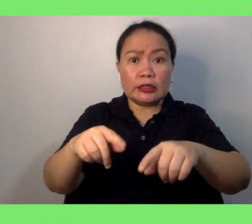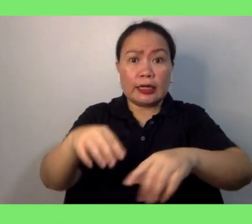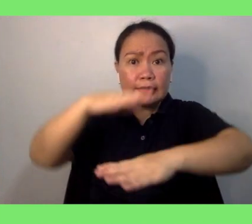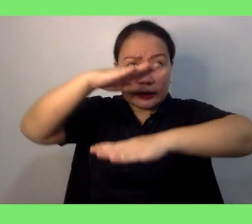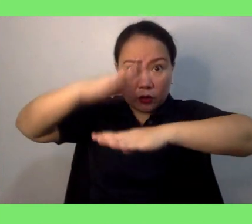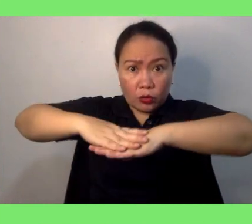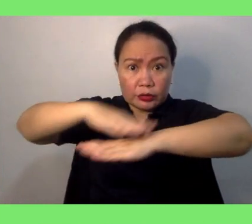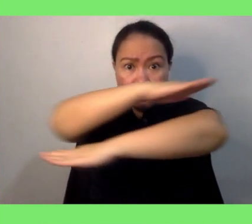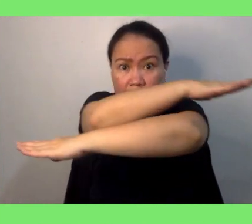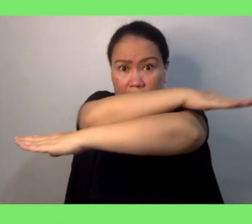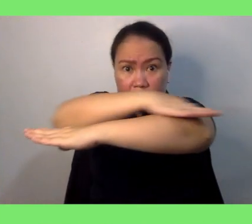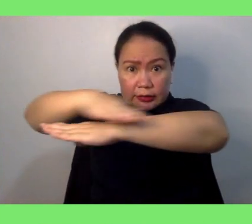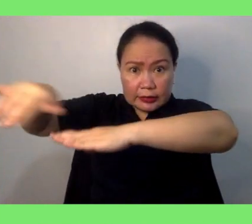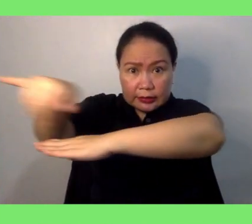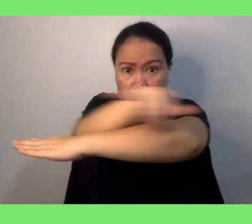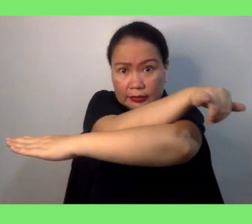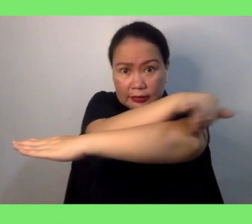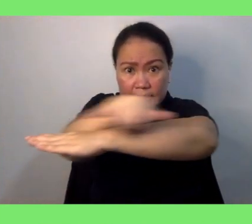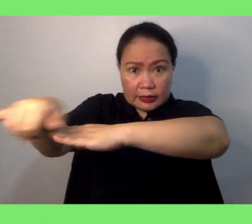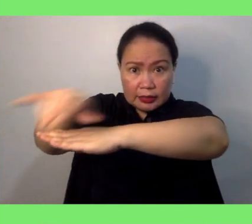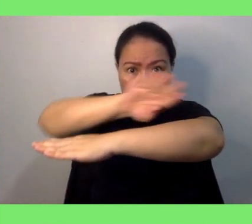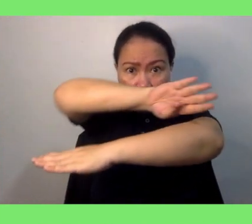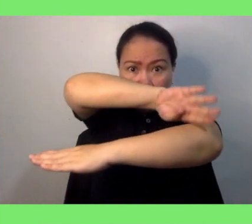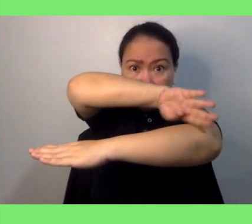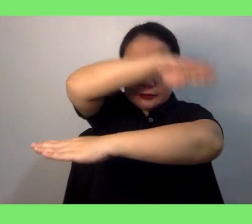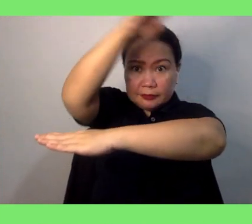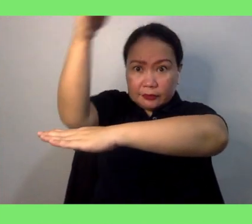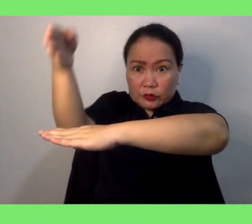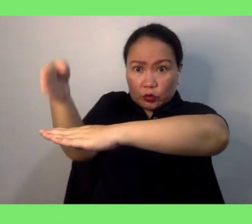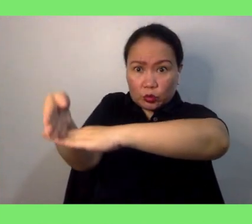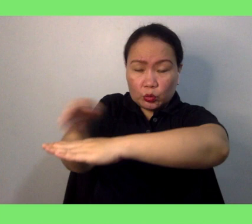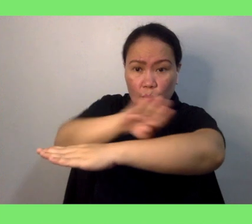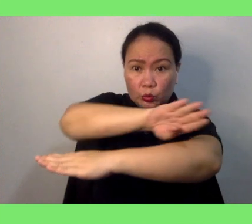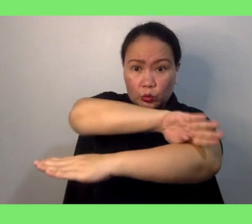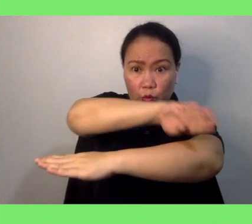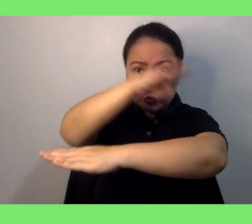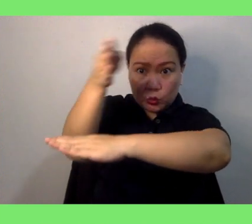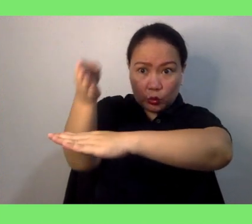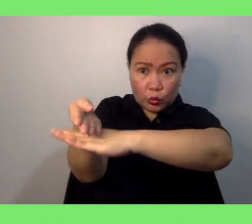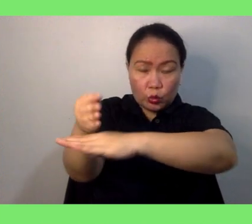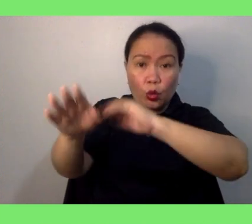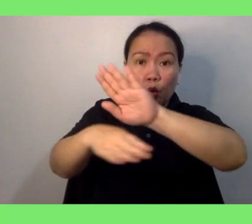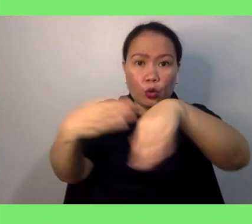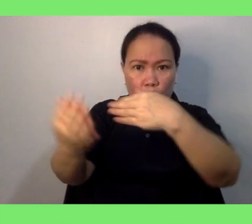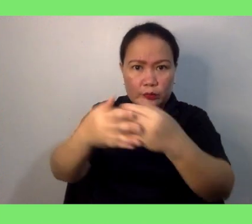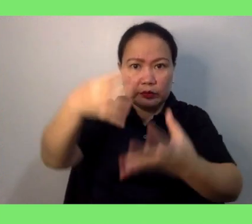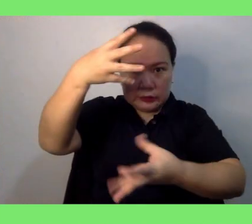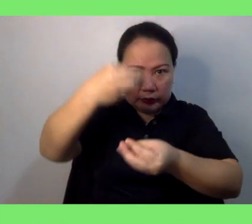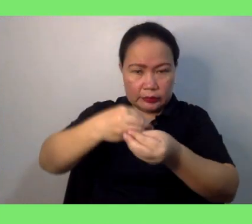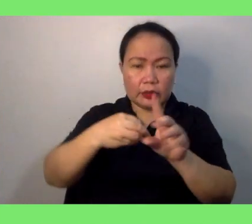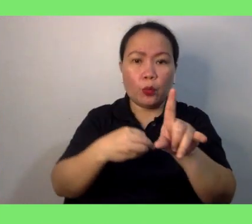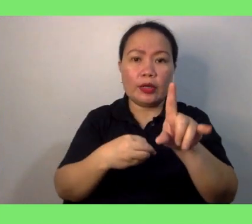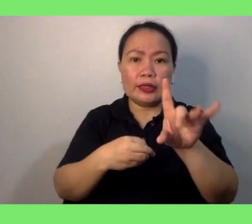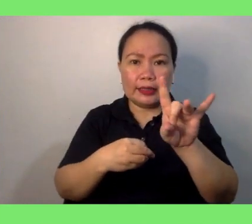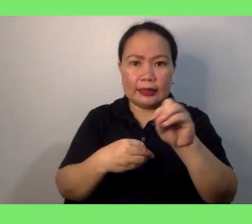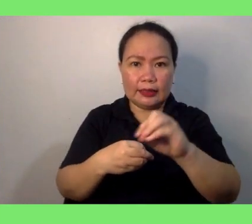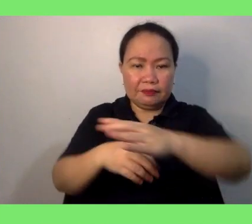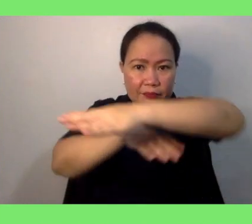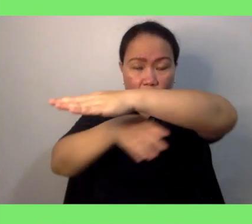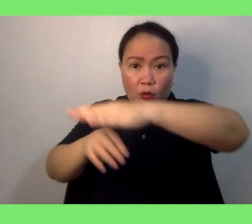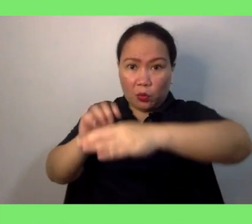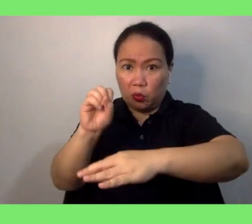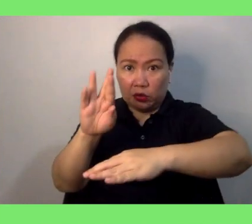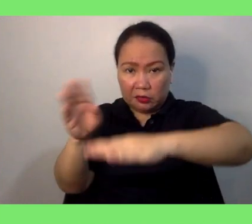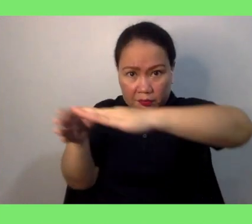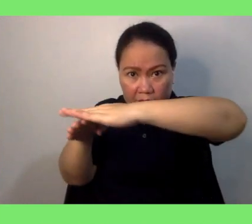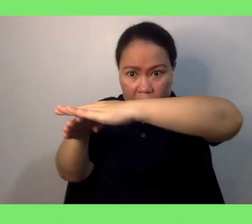nun palagi ay 180. Okay, so the sum of adjacent angles on the same line is always 180. So,